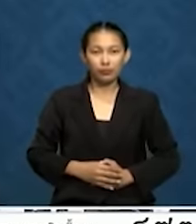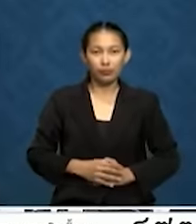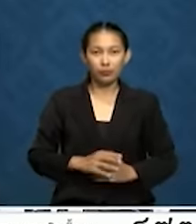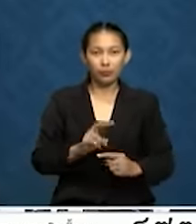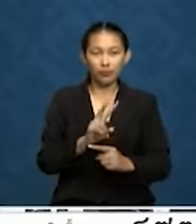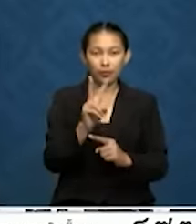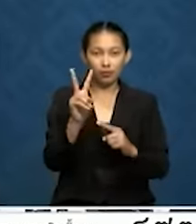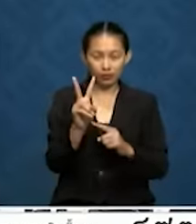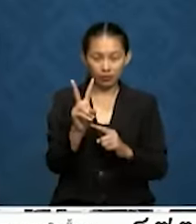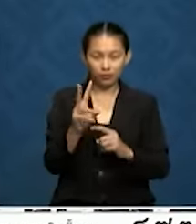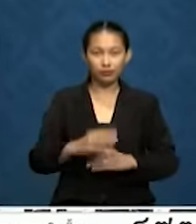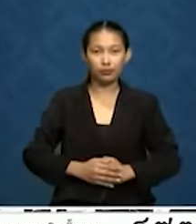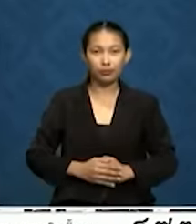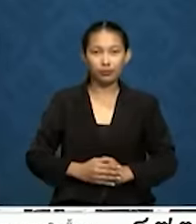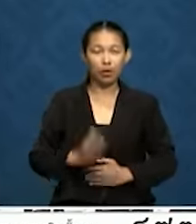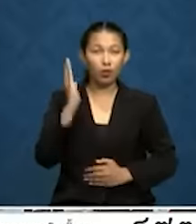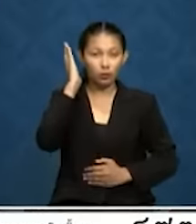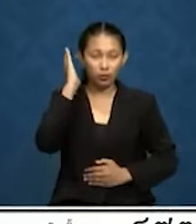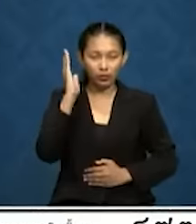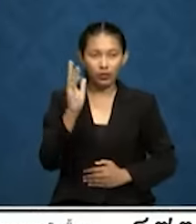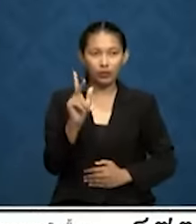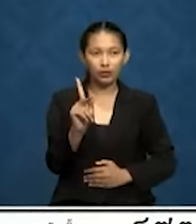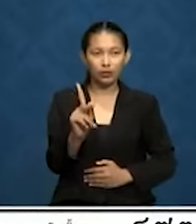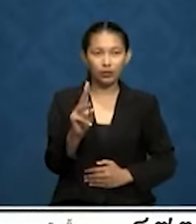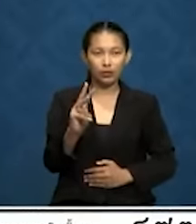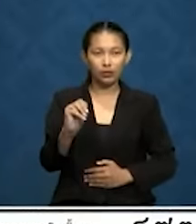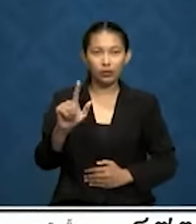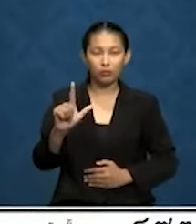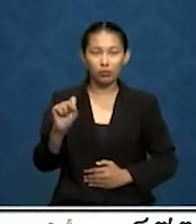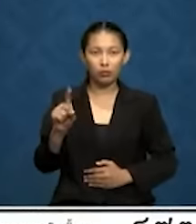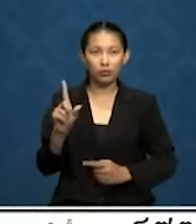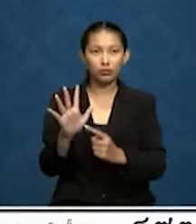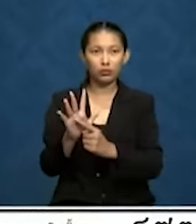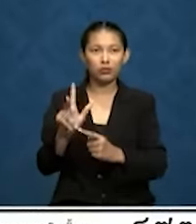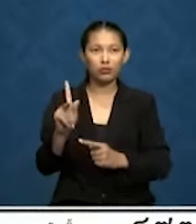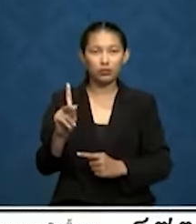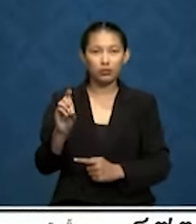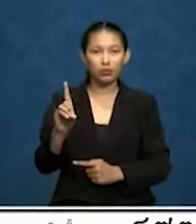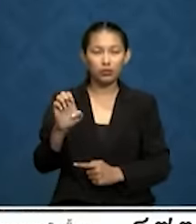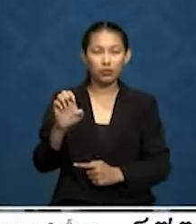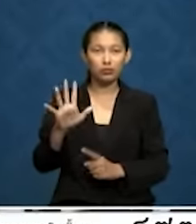2นายกมลศักดิ์ลีวาเมาะ เห็นชอบครับ